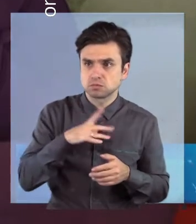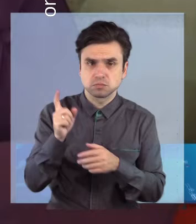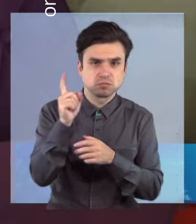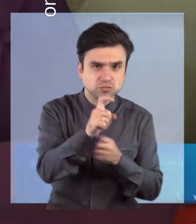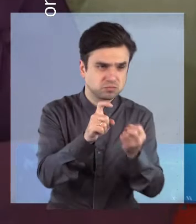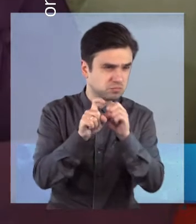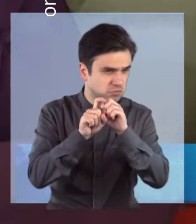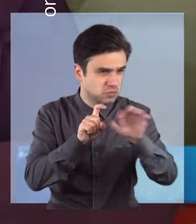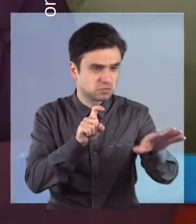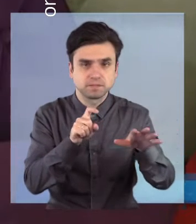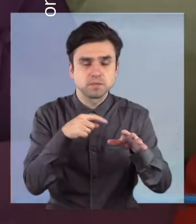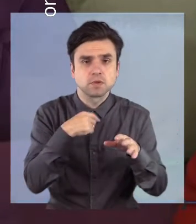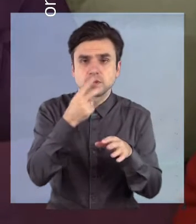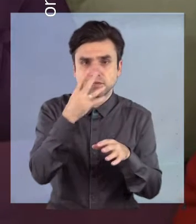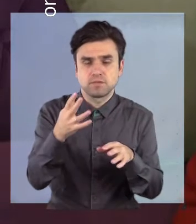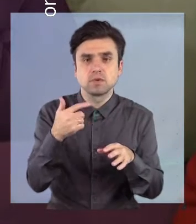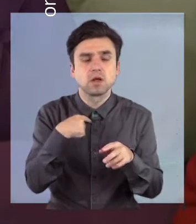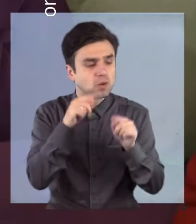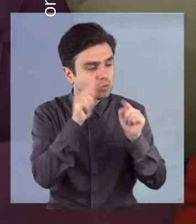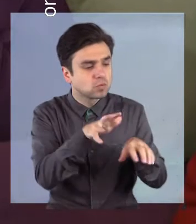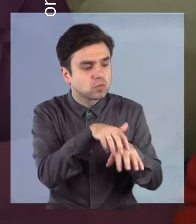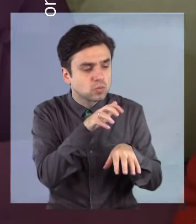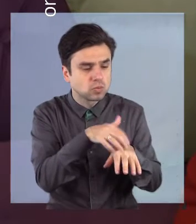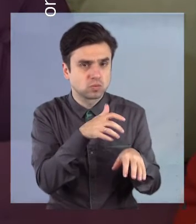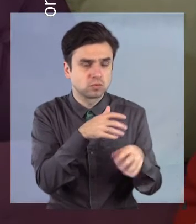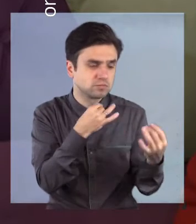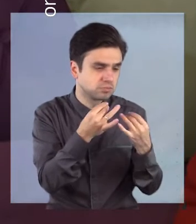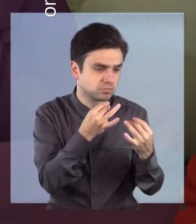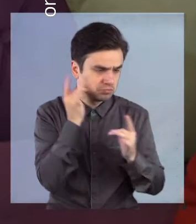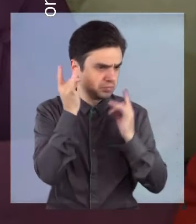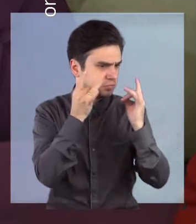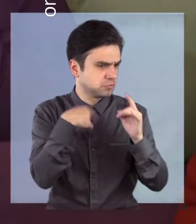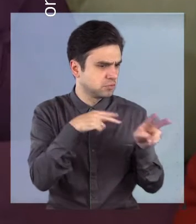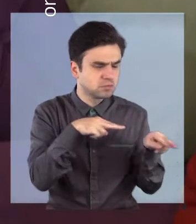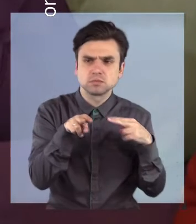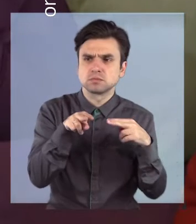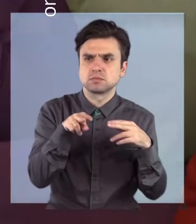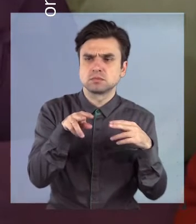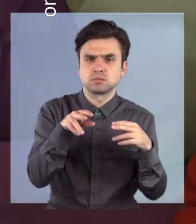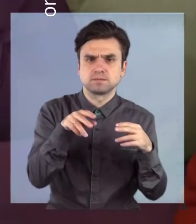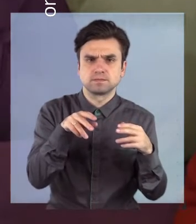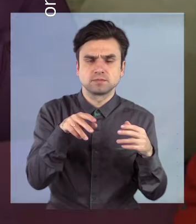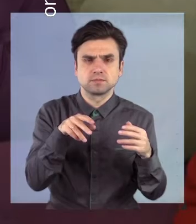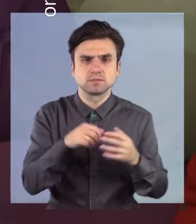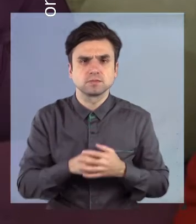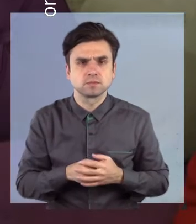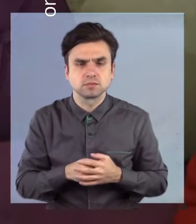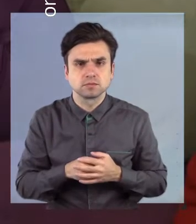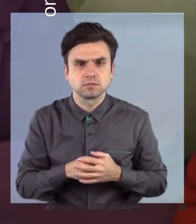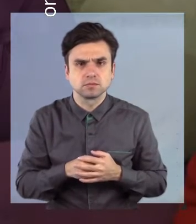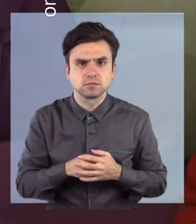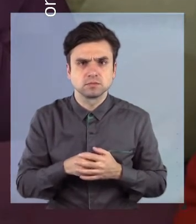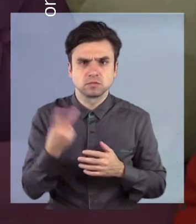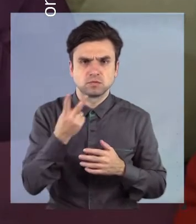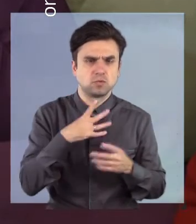услышала звук. І я стою з цією коробочкою, смотрю, вони куди-то йдуть, і мені кажуть, типу, пішли,